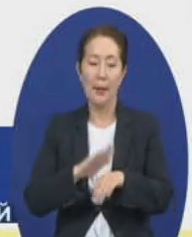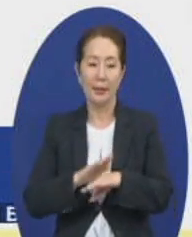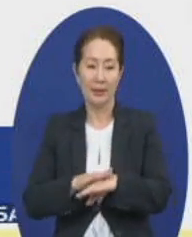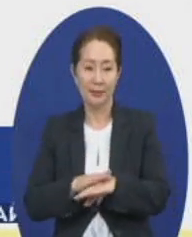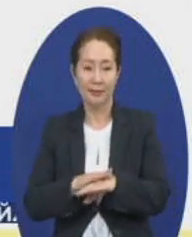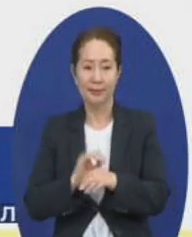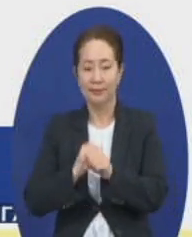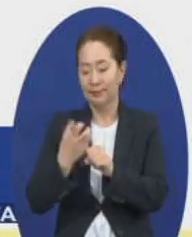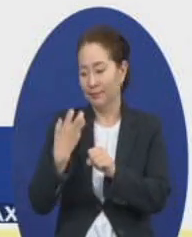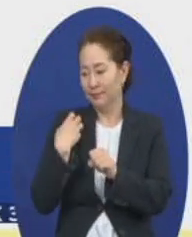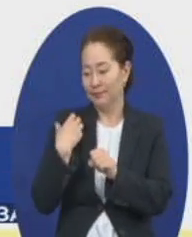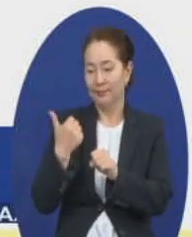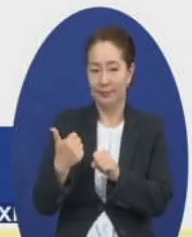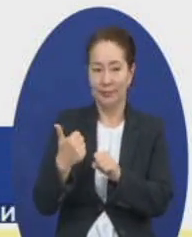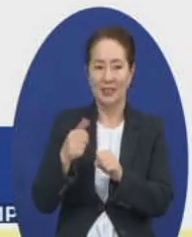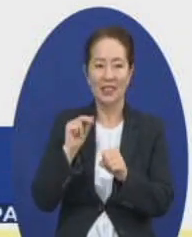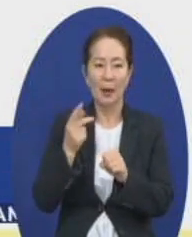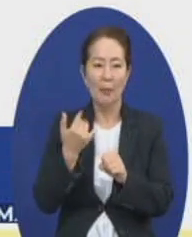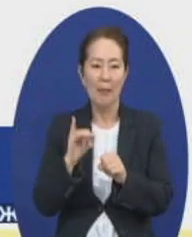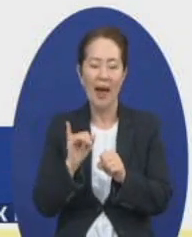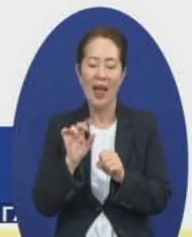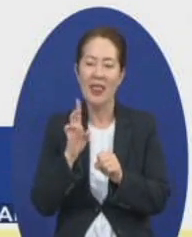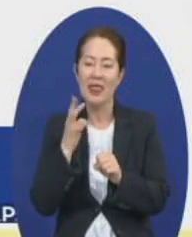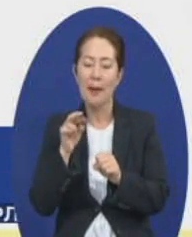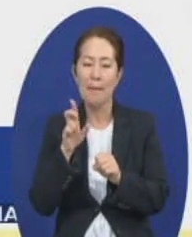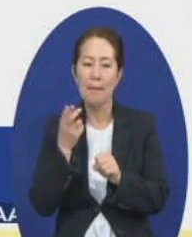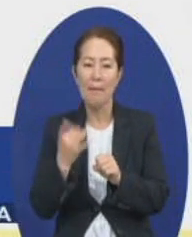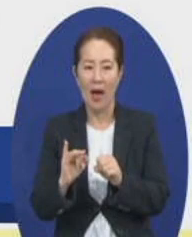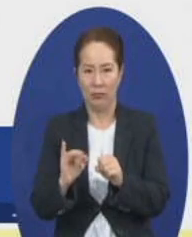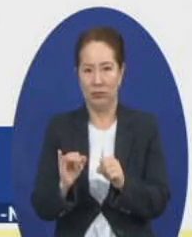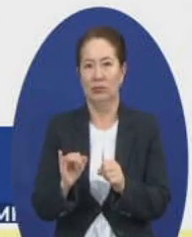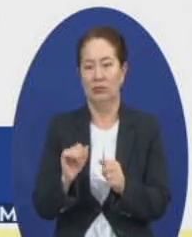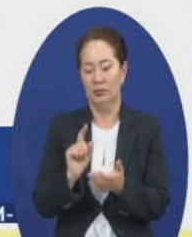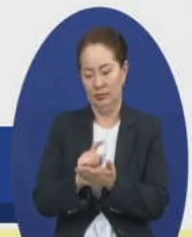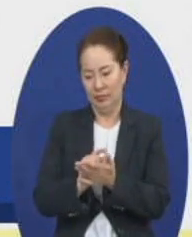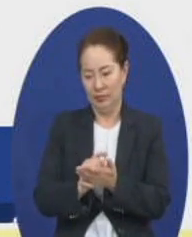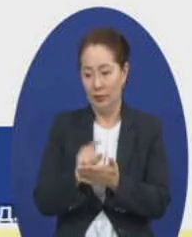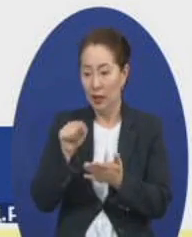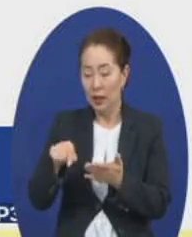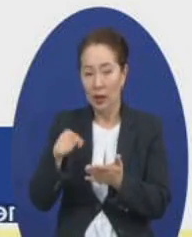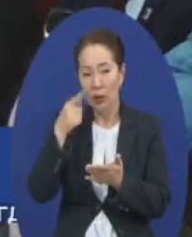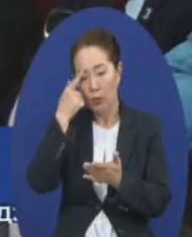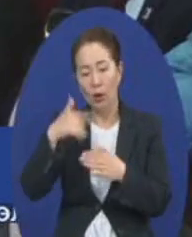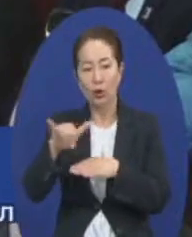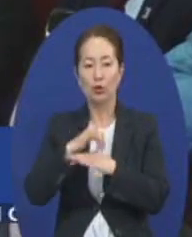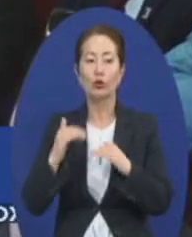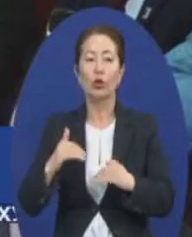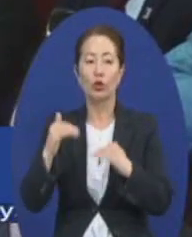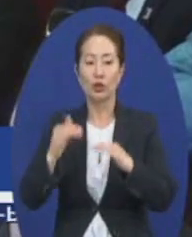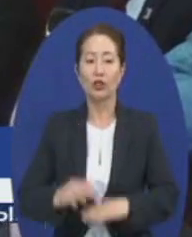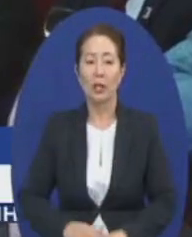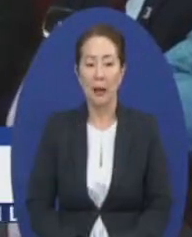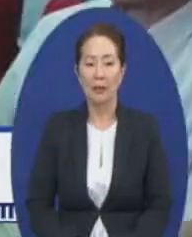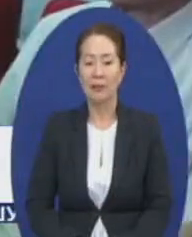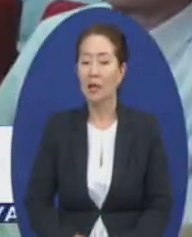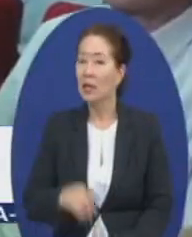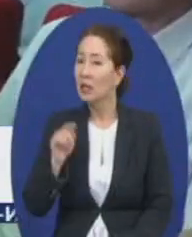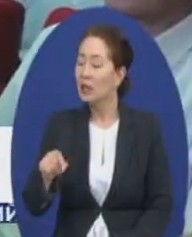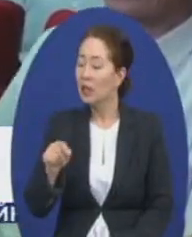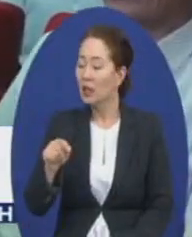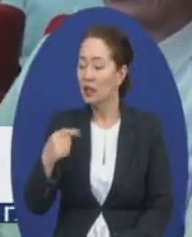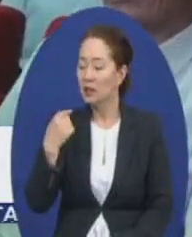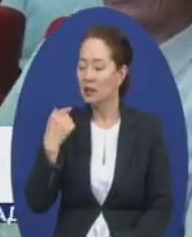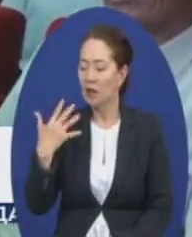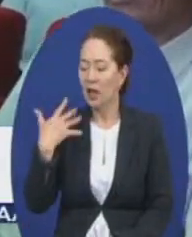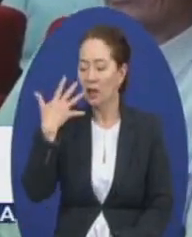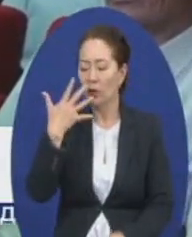сахилах хариуцлагатай, чамба нэг нэмбай устай. Нэмбай үнэлжээд Монгол улс хөгжинө. Ирэх 5